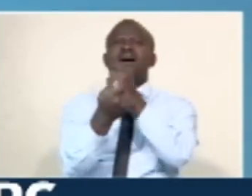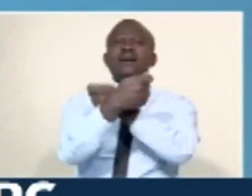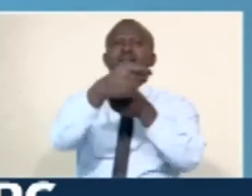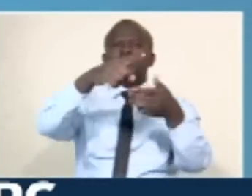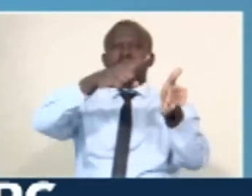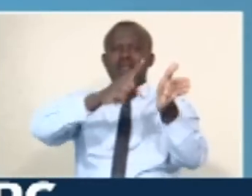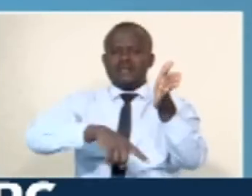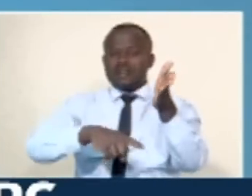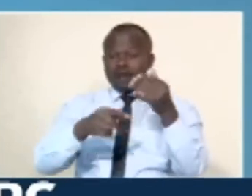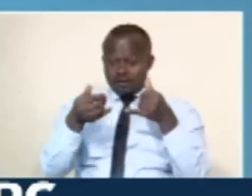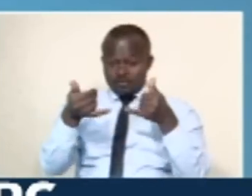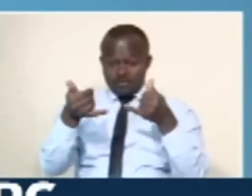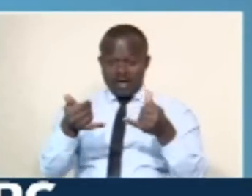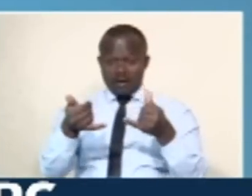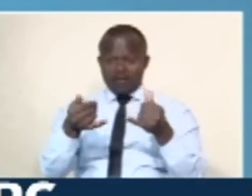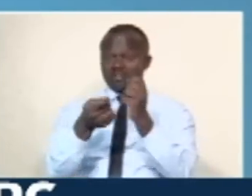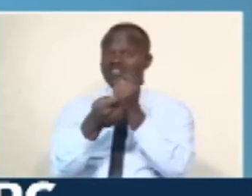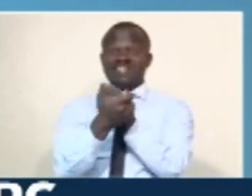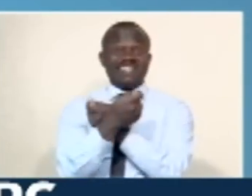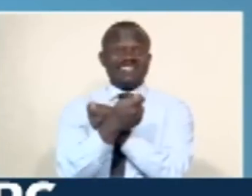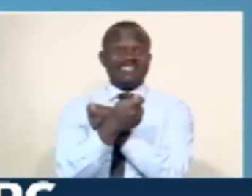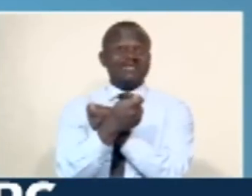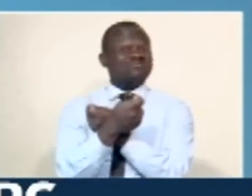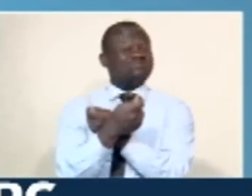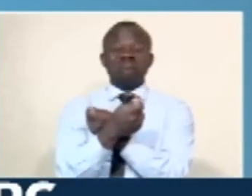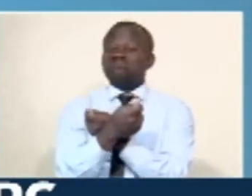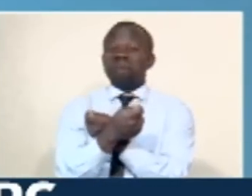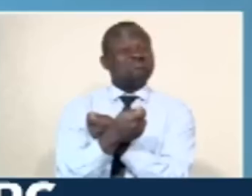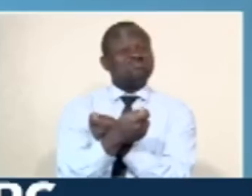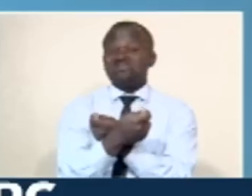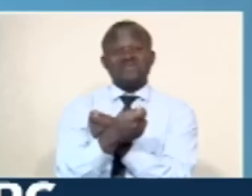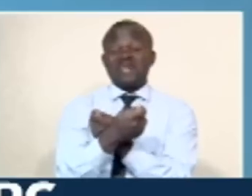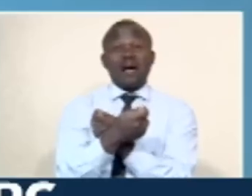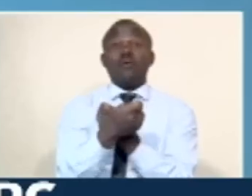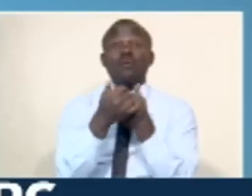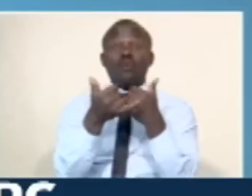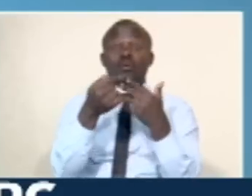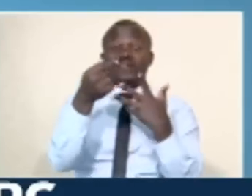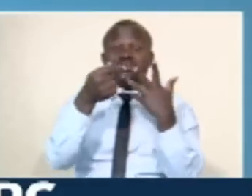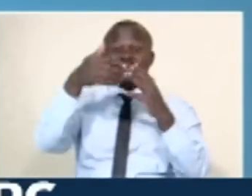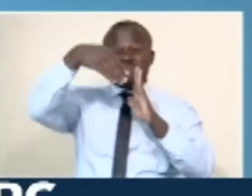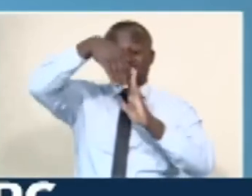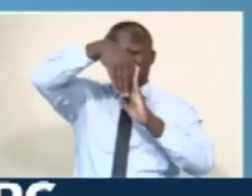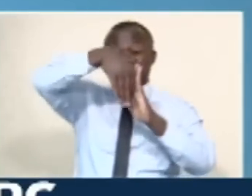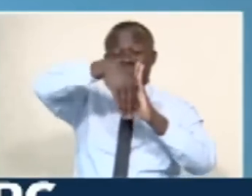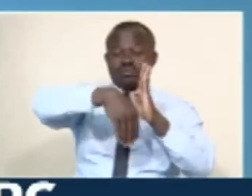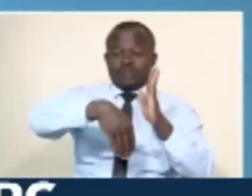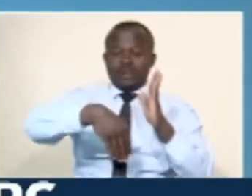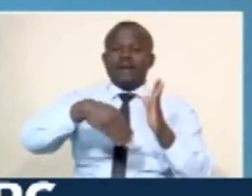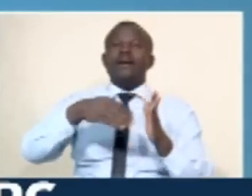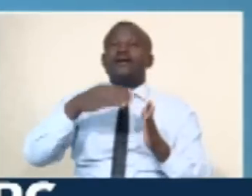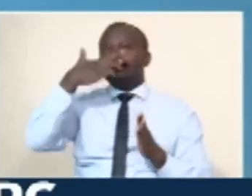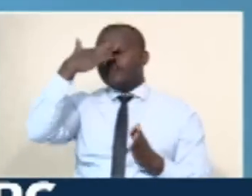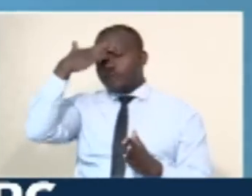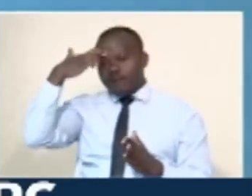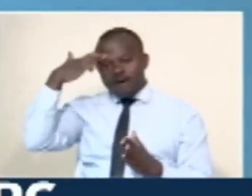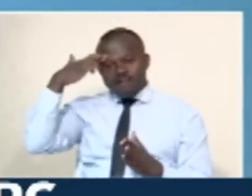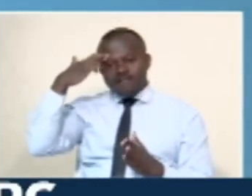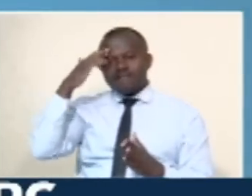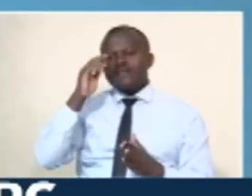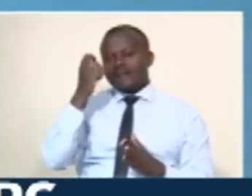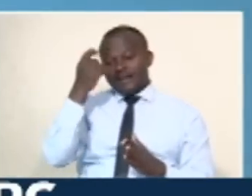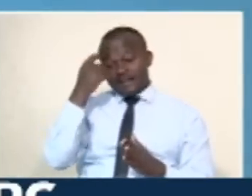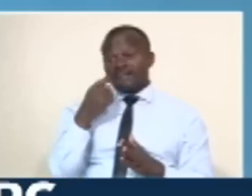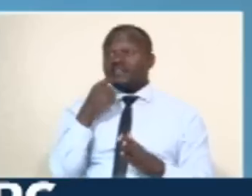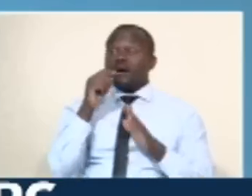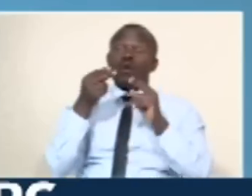Uyu munsi twahamya ko nta kintu cyahindutse, ahubwo ibintu byasubiye inyuma. Niyo mpamvu rero guverinoma ihera yari hari kavuga iti nibura hari amakuru avuga